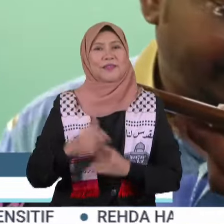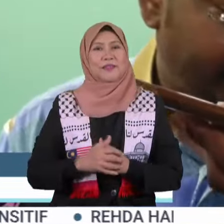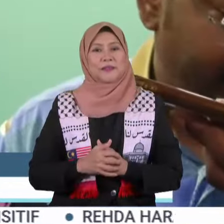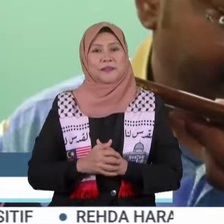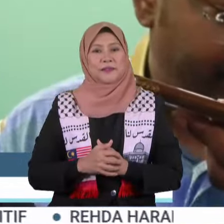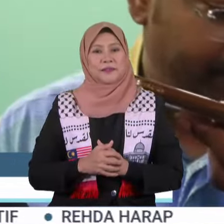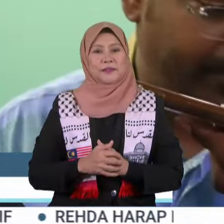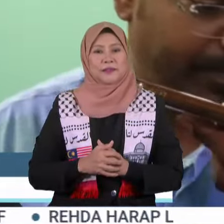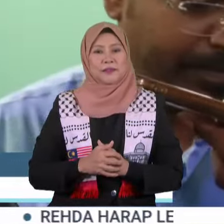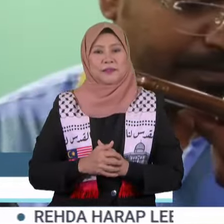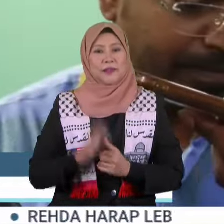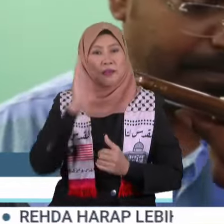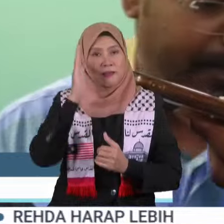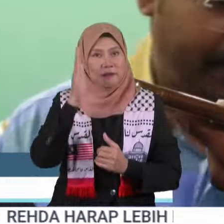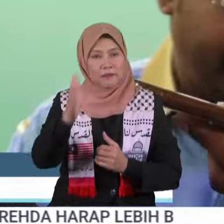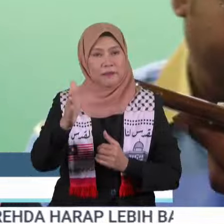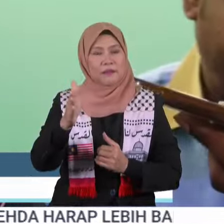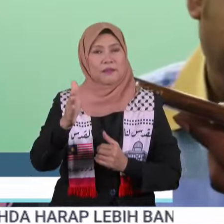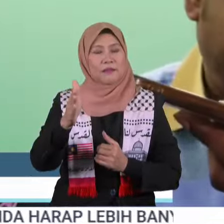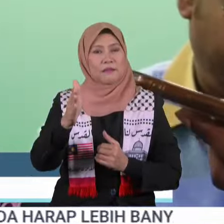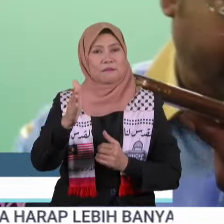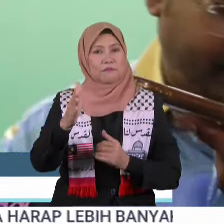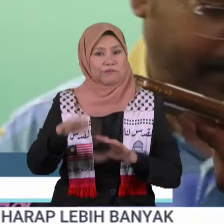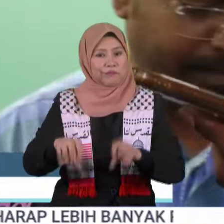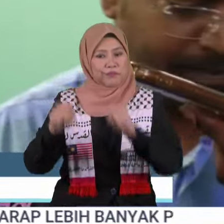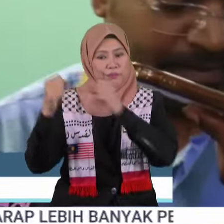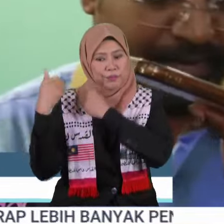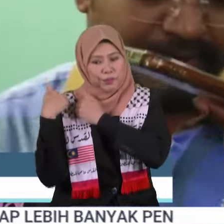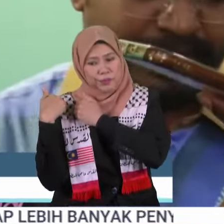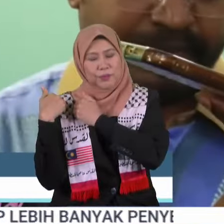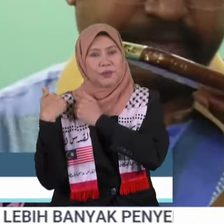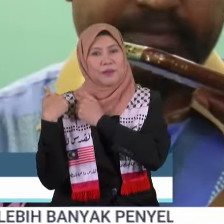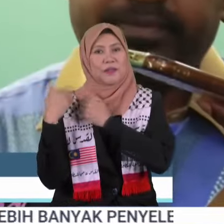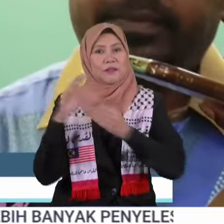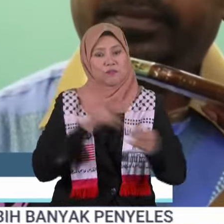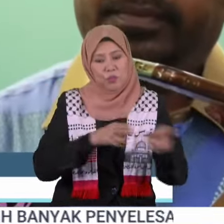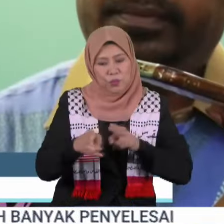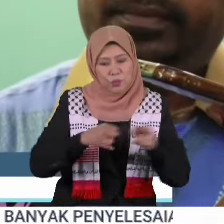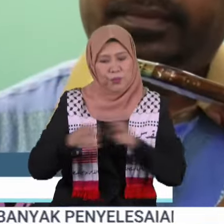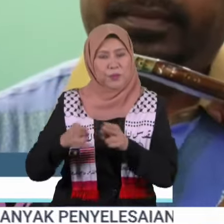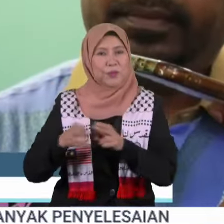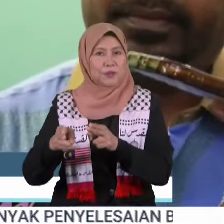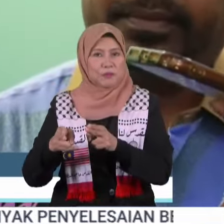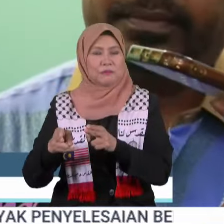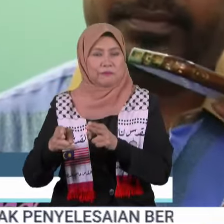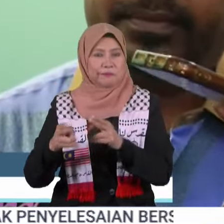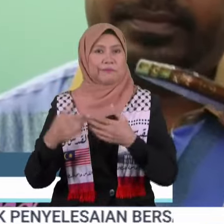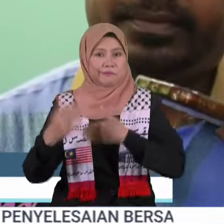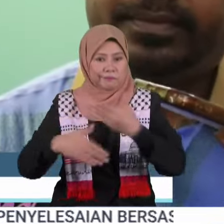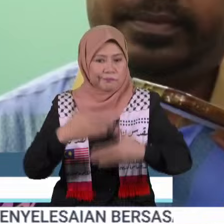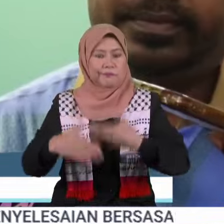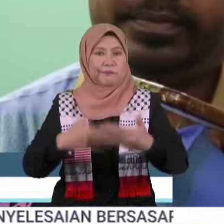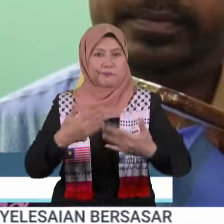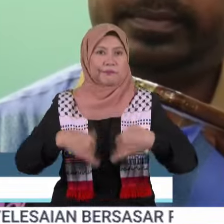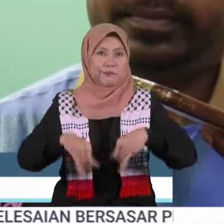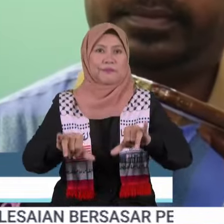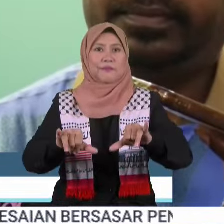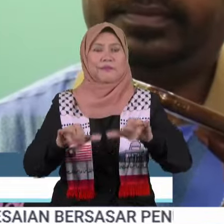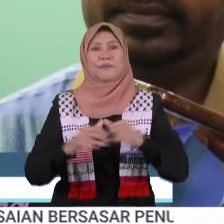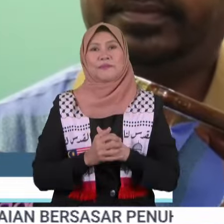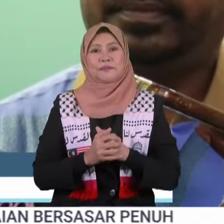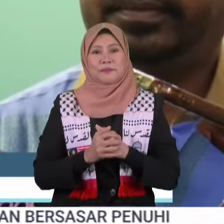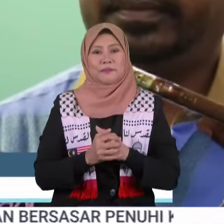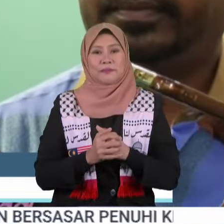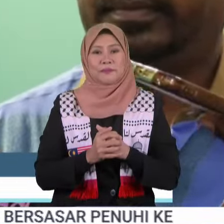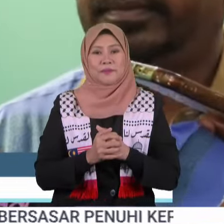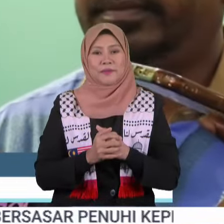akan bertukar tangan kepada Malaysia dan sesi libat urus antara member states memang sedang berjalan dan sedia-sedia